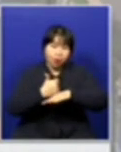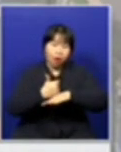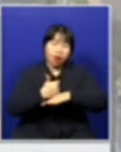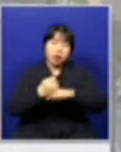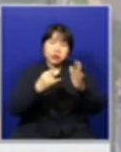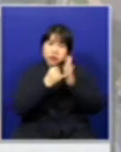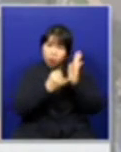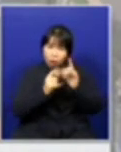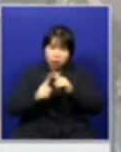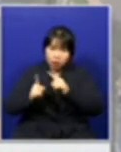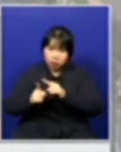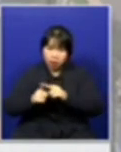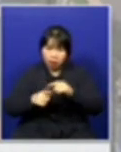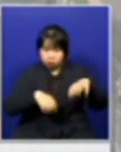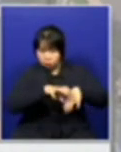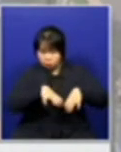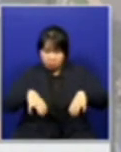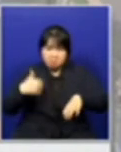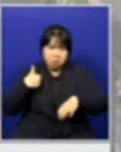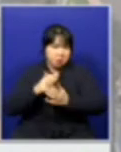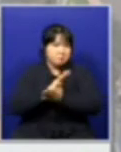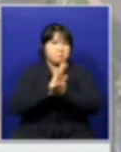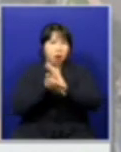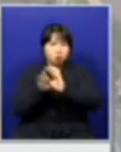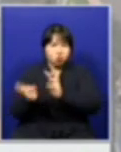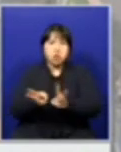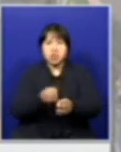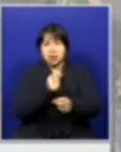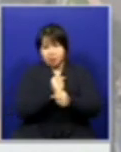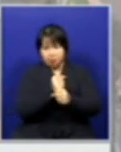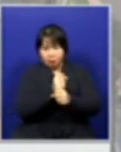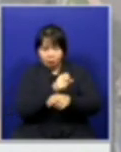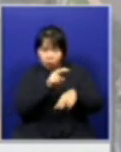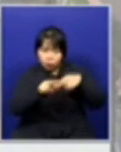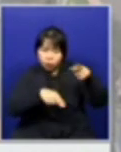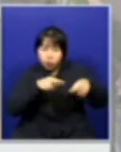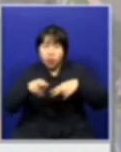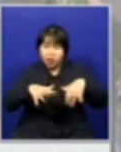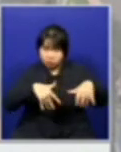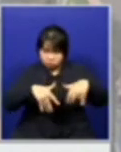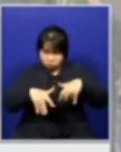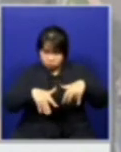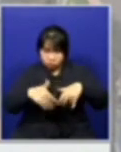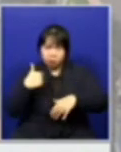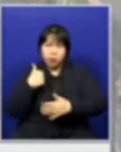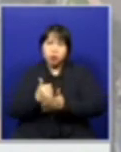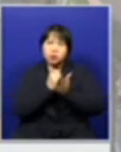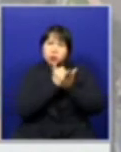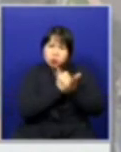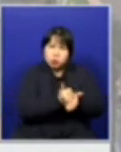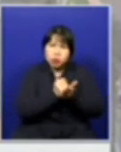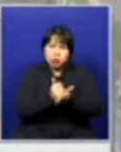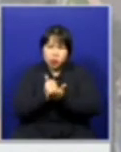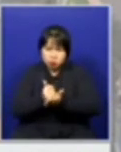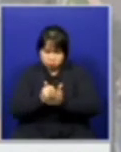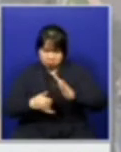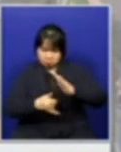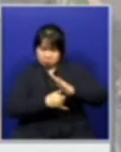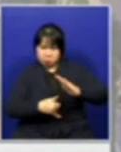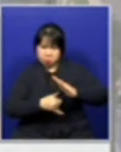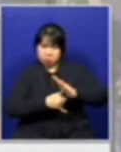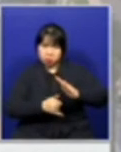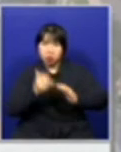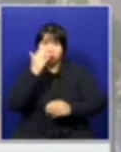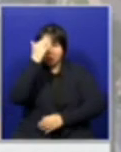การลงมาลุยช่วยกันเลยปรับขบวนการในการดูแลพี่น้องช่วยกันยังไงก็ได้ต้องกักตัวเพราะพื้นที่กทม.เป็น